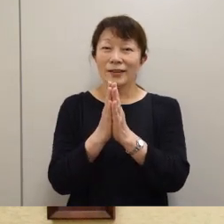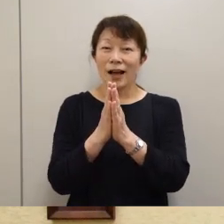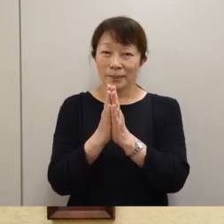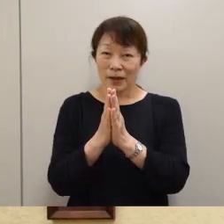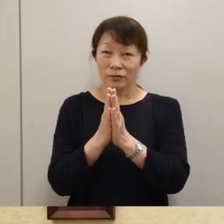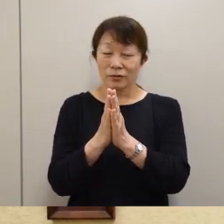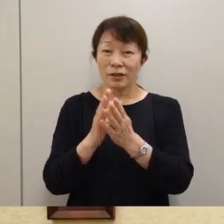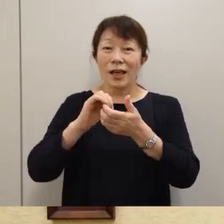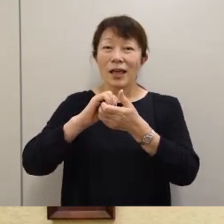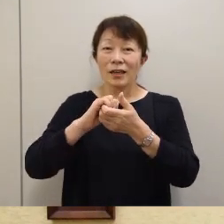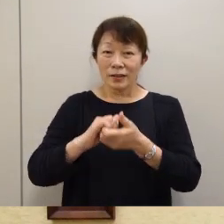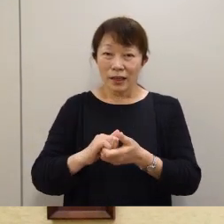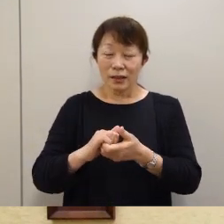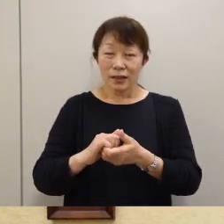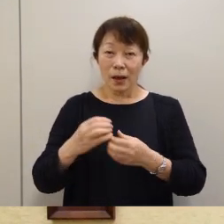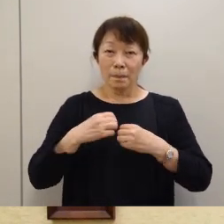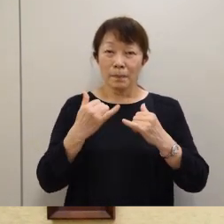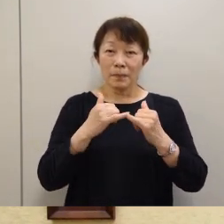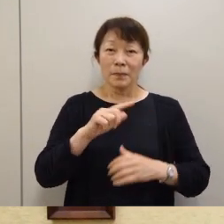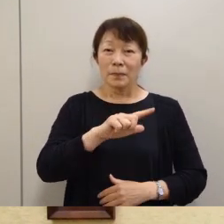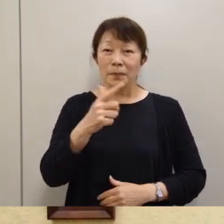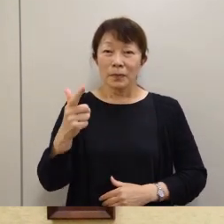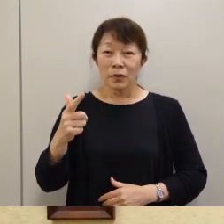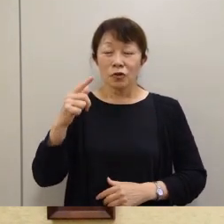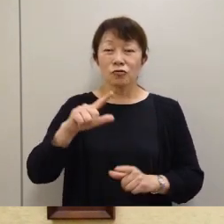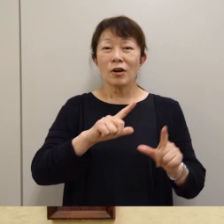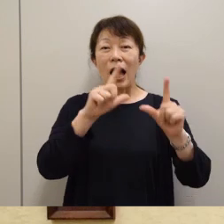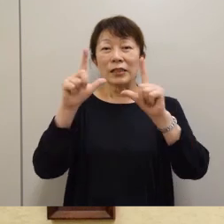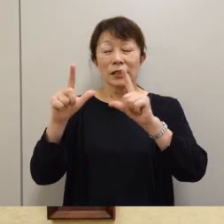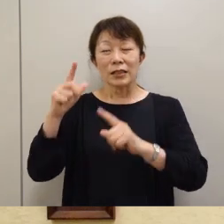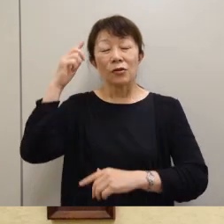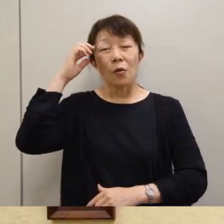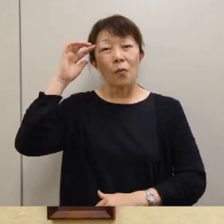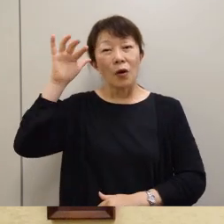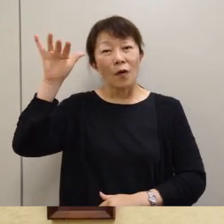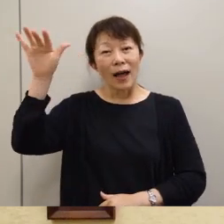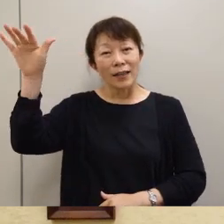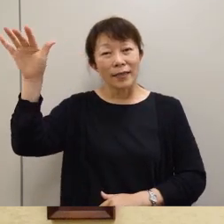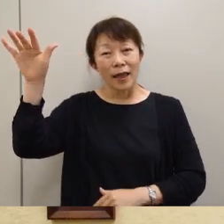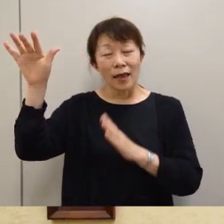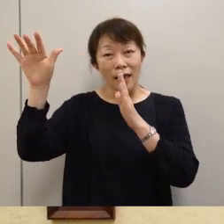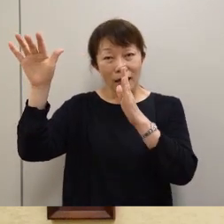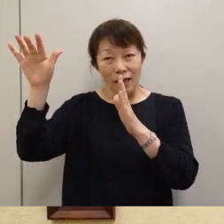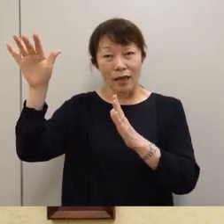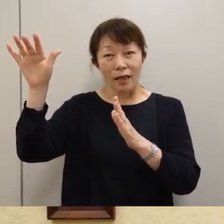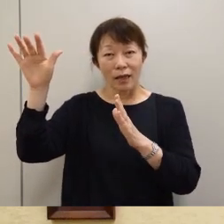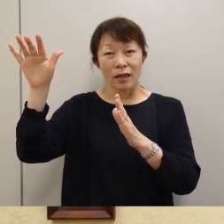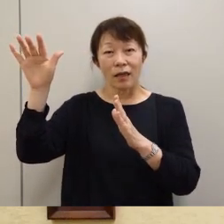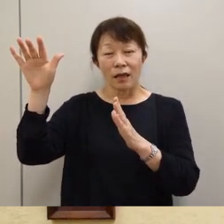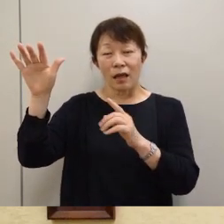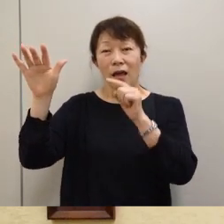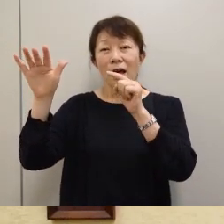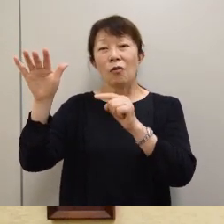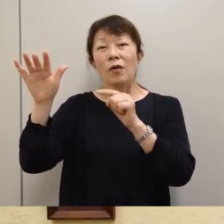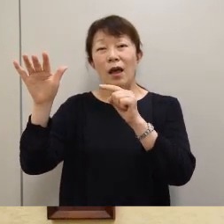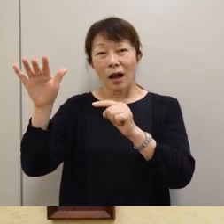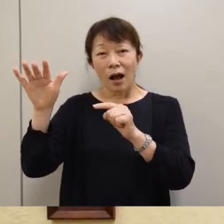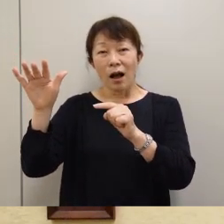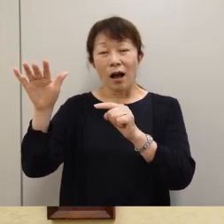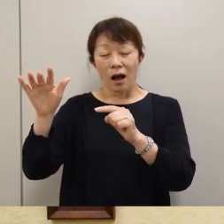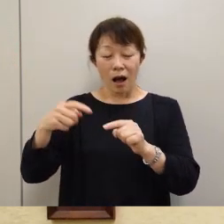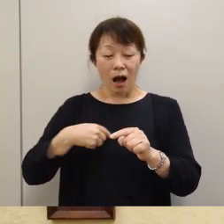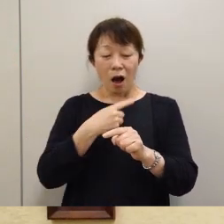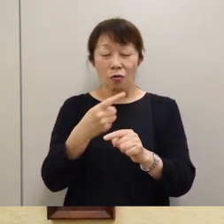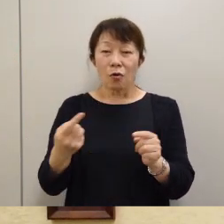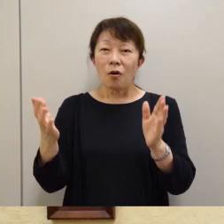ひそれぞれの方々の暮らしに思いを馳せていただきたいのです。私はこうすることが心を合わせること